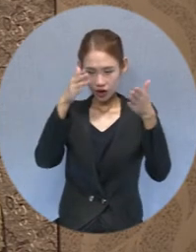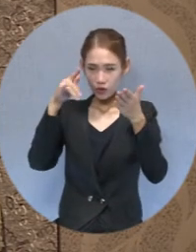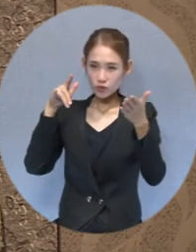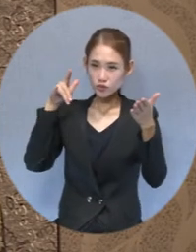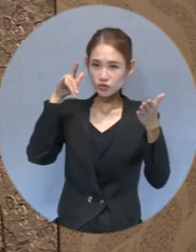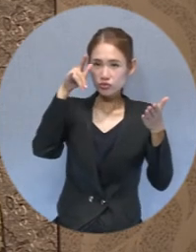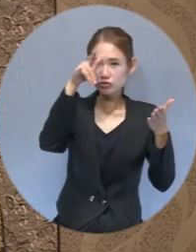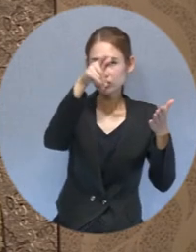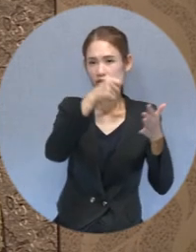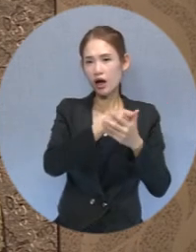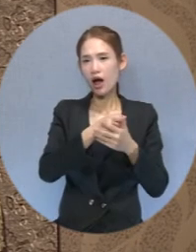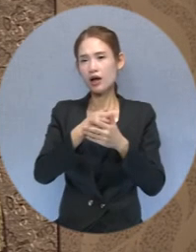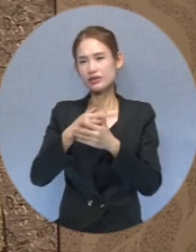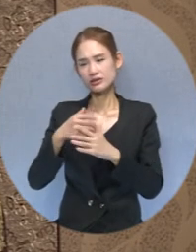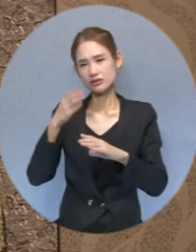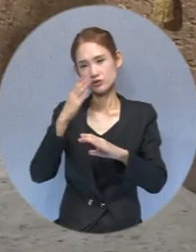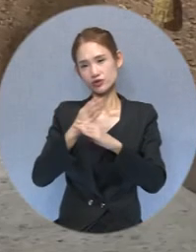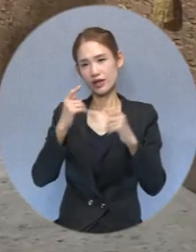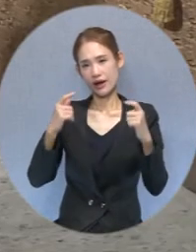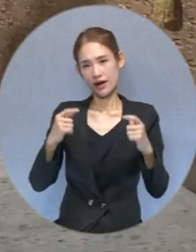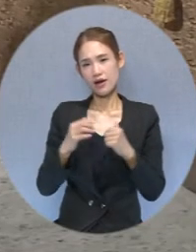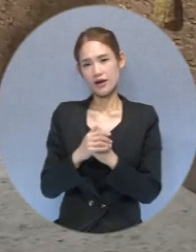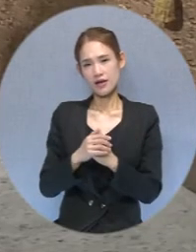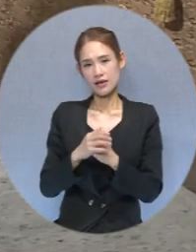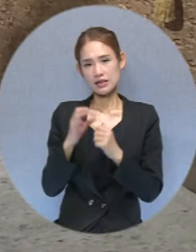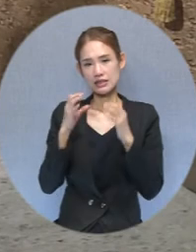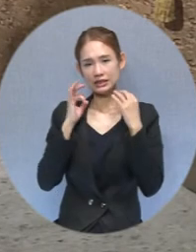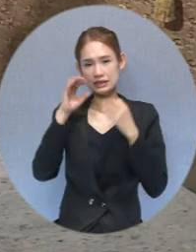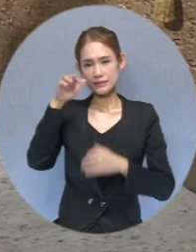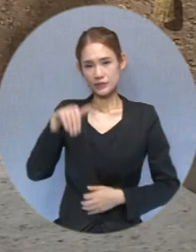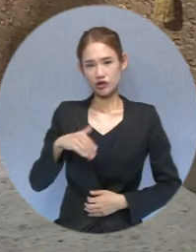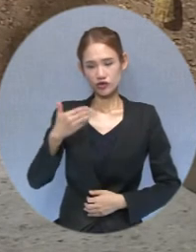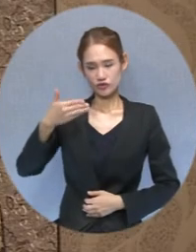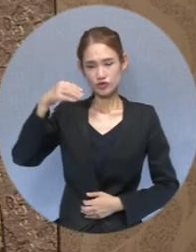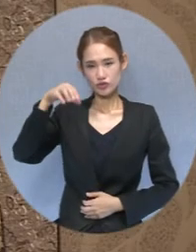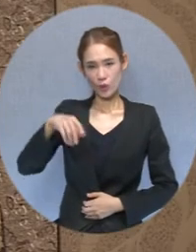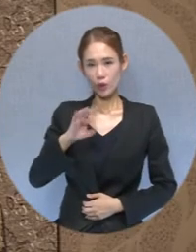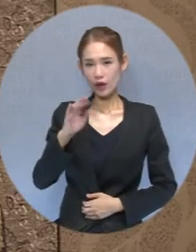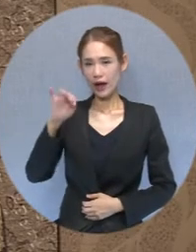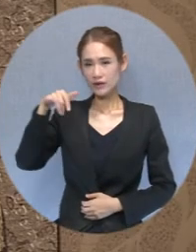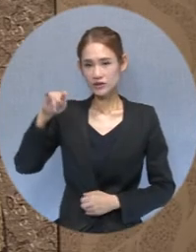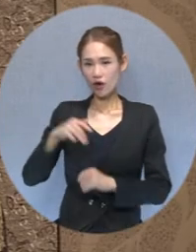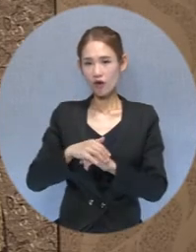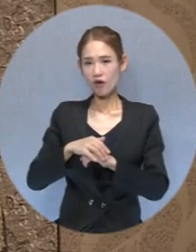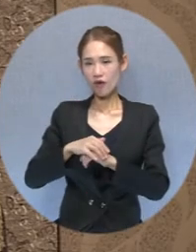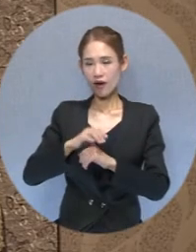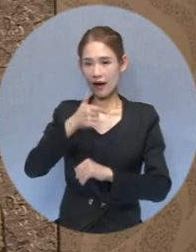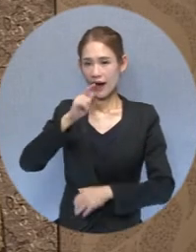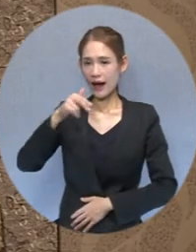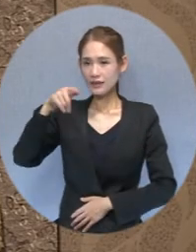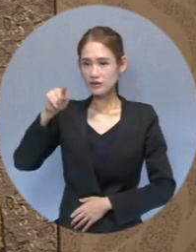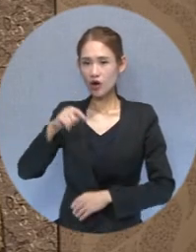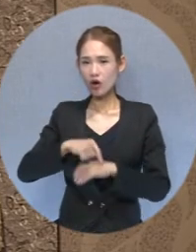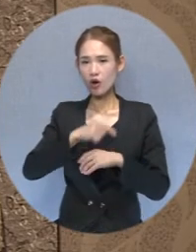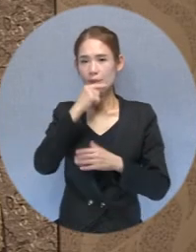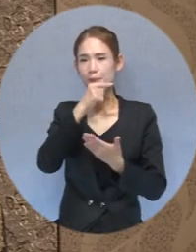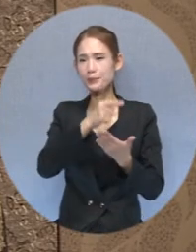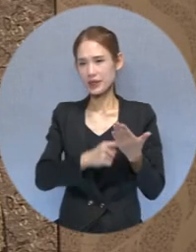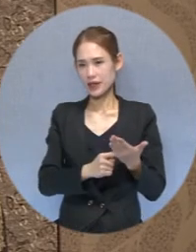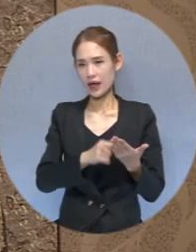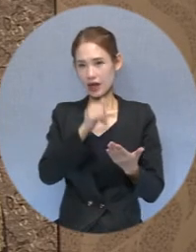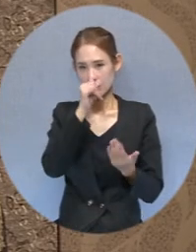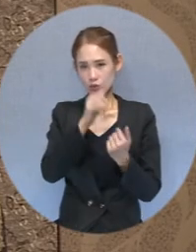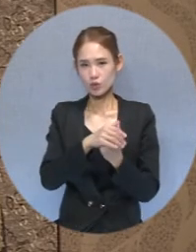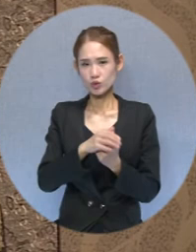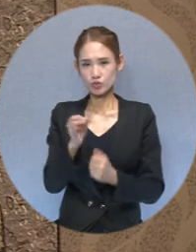예. 비행기 착륙이 금천구, 구로구, 양천구, 강서구 쪽에 피해가 되고 네. 그다음에